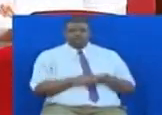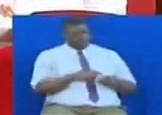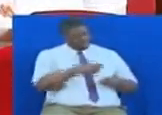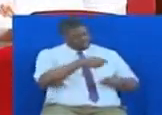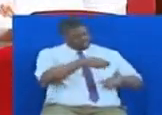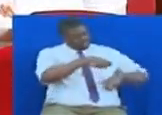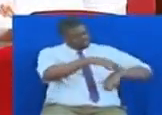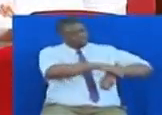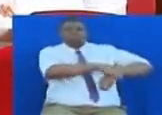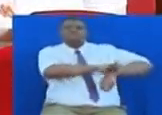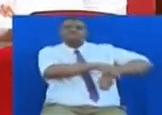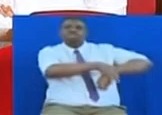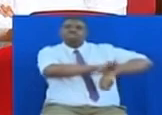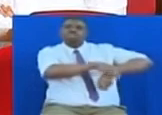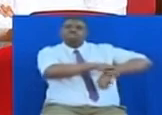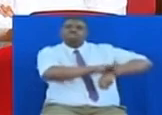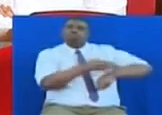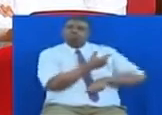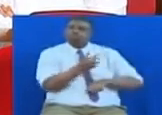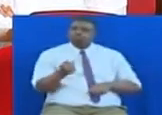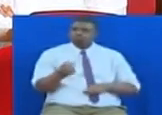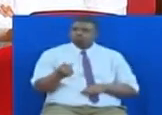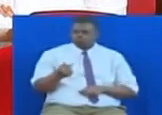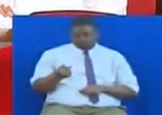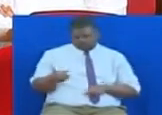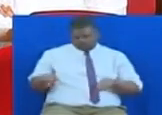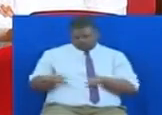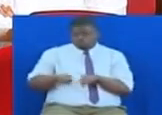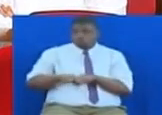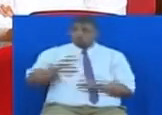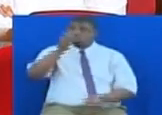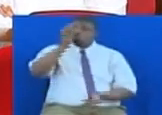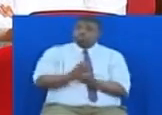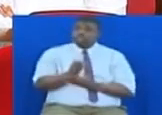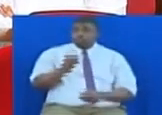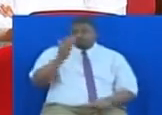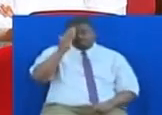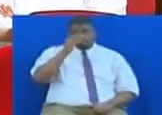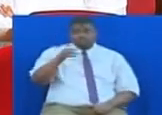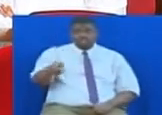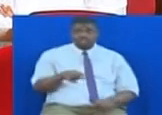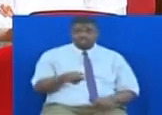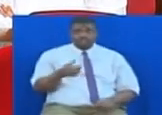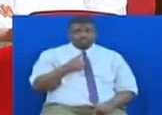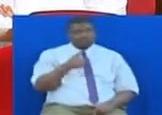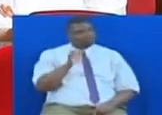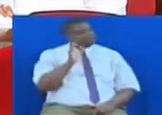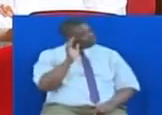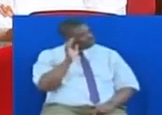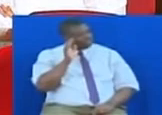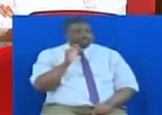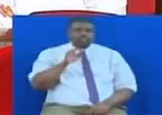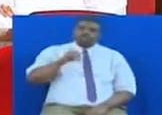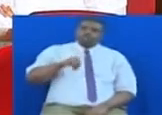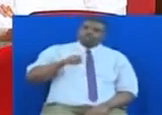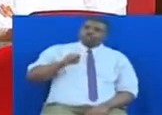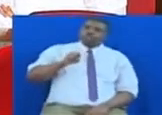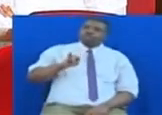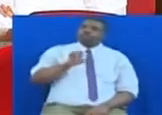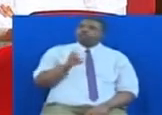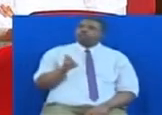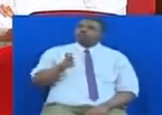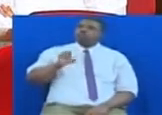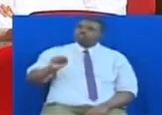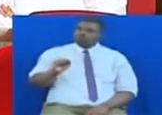mguu. Ukweli unajulikana. Uwezi kudanganya. Mimi nimekuwa namsikiliza hapa Msigwa anasema